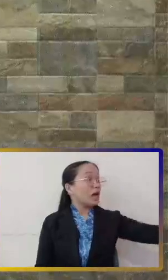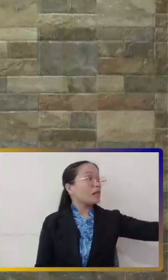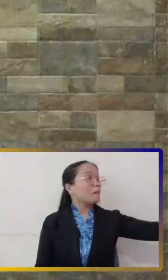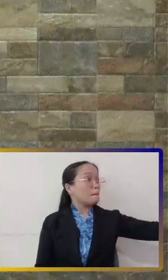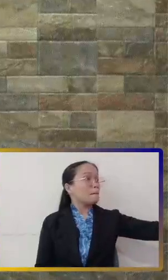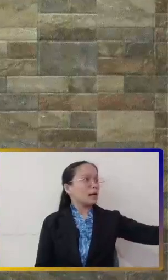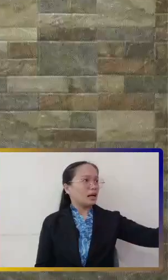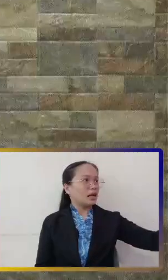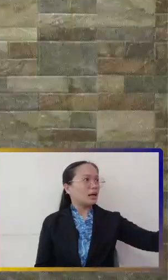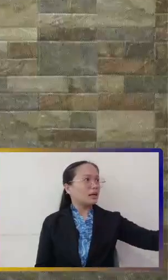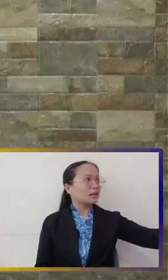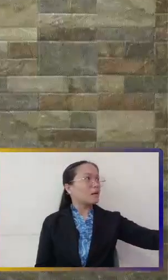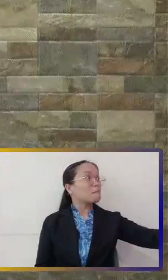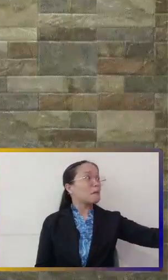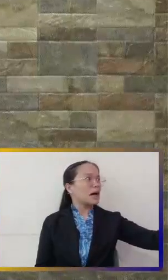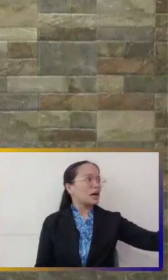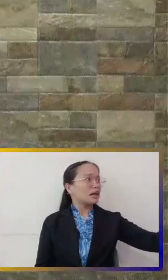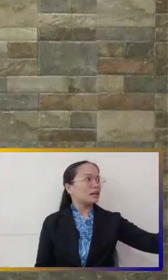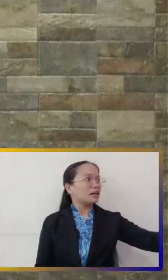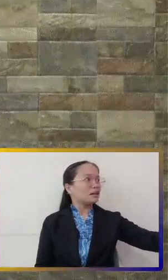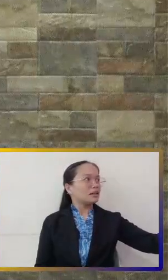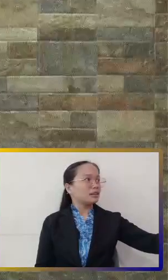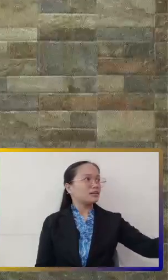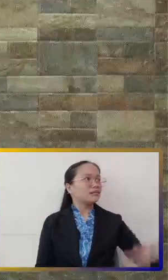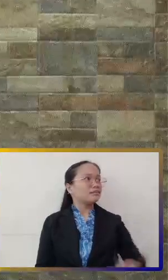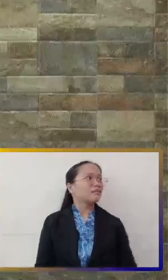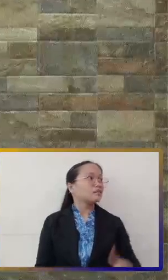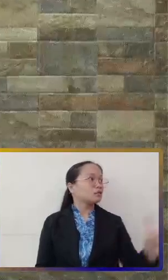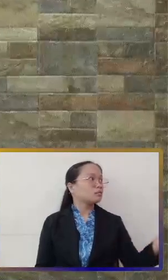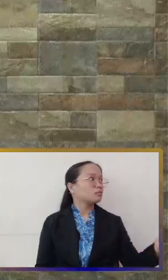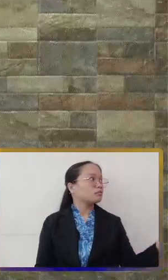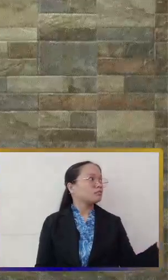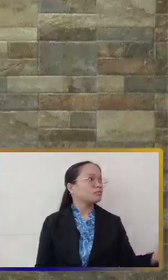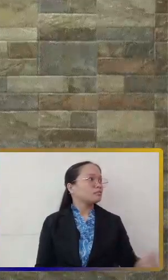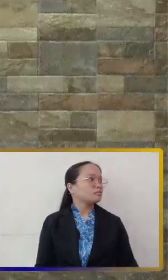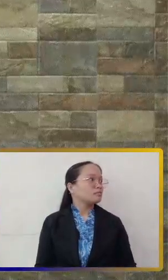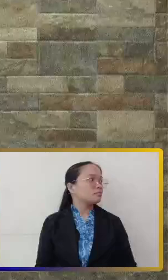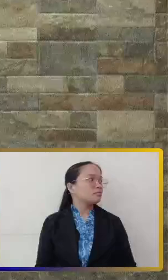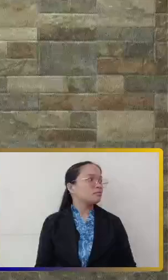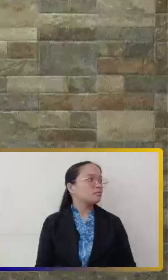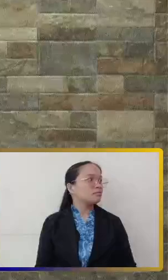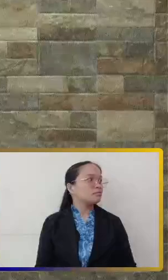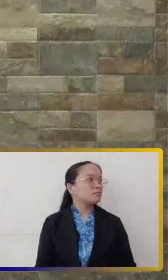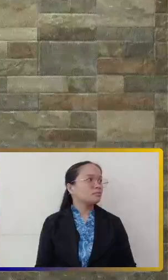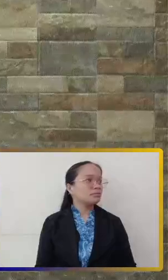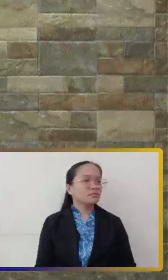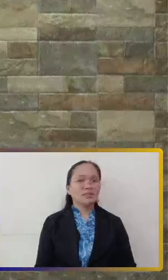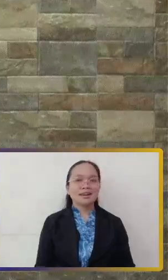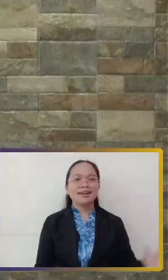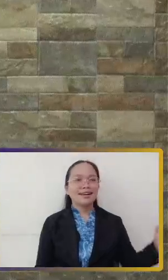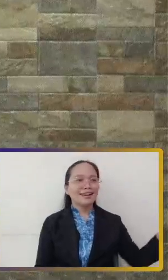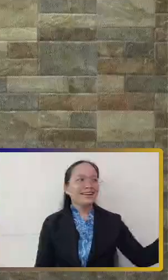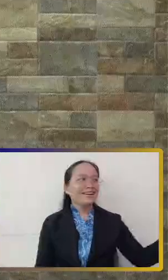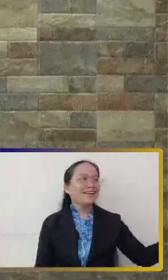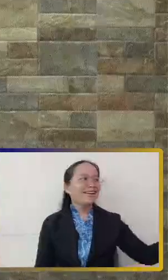Kapatid, I don't know about you. But sa totoo lang, sabi ko sa inyo kanina, mag-ingat tayo